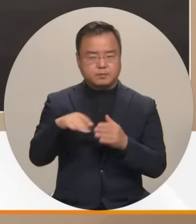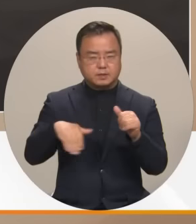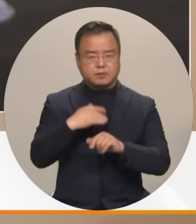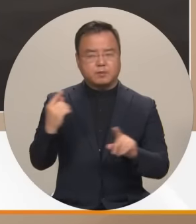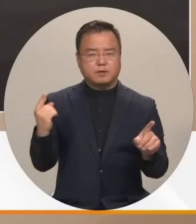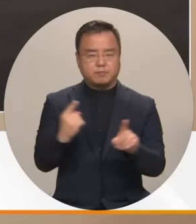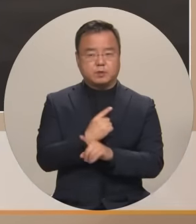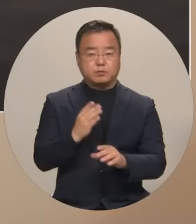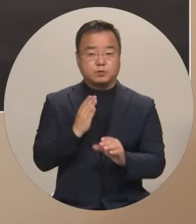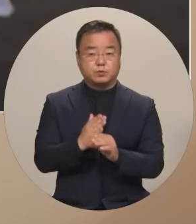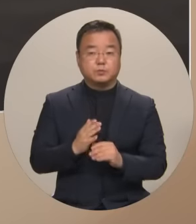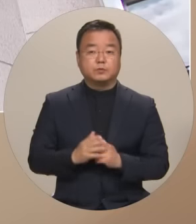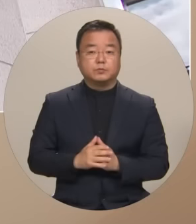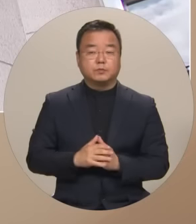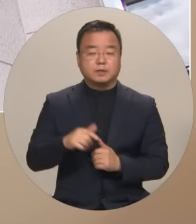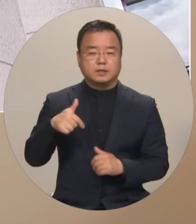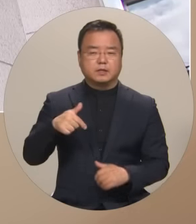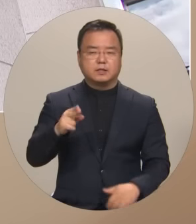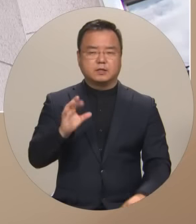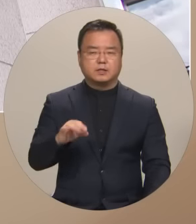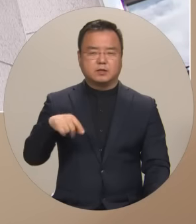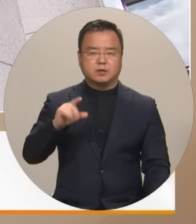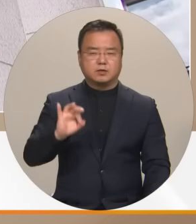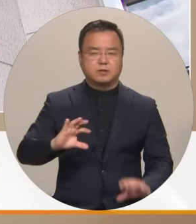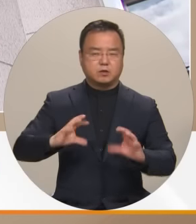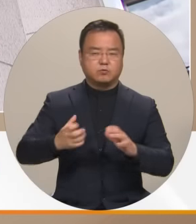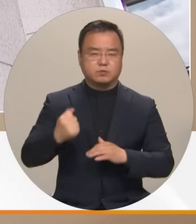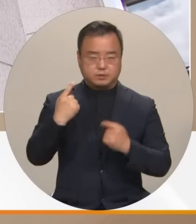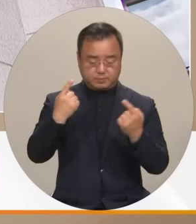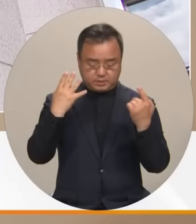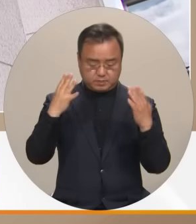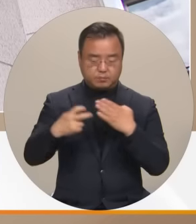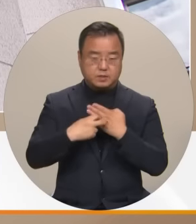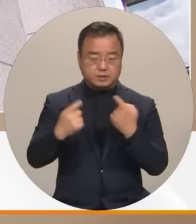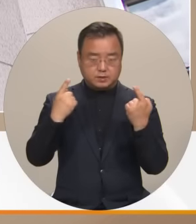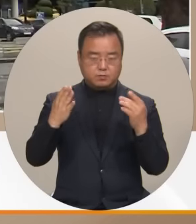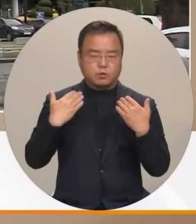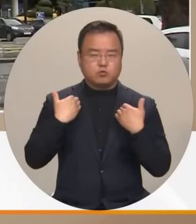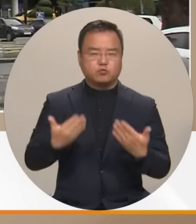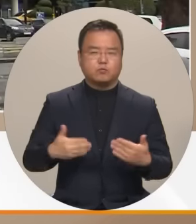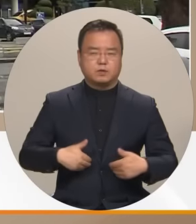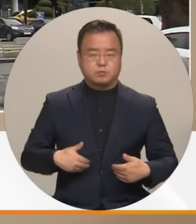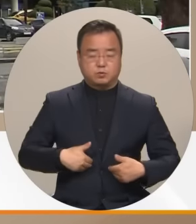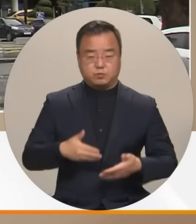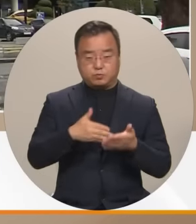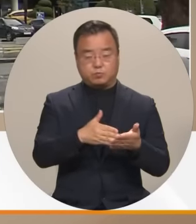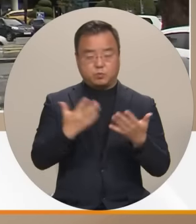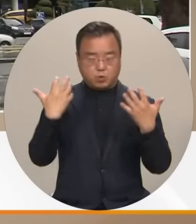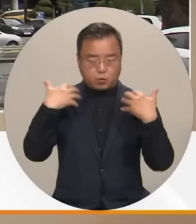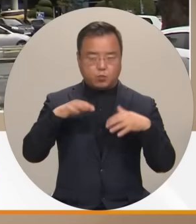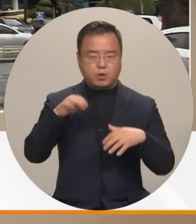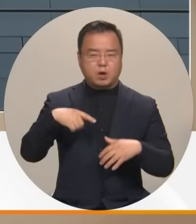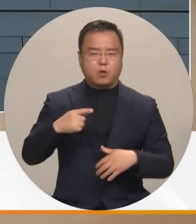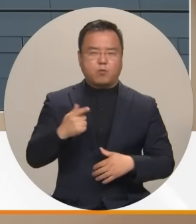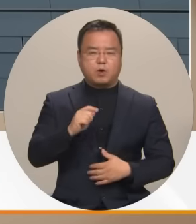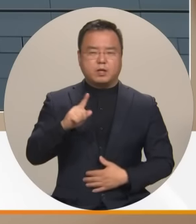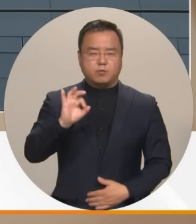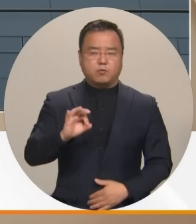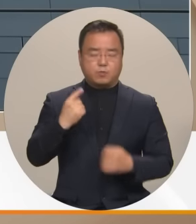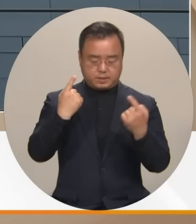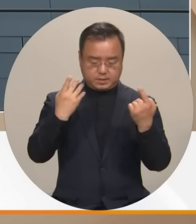볼 수도 있겠는데요 경상국립대 의대도 휴학 승인이 필요하다는 의견을 대학 본부에 전달했고 고려대와 원광대 의대 등도